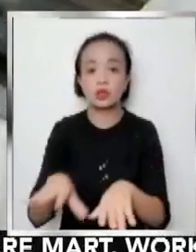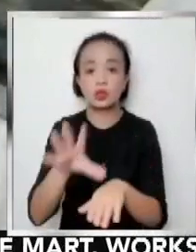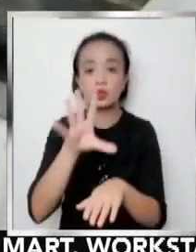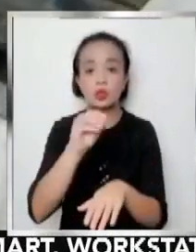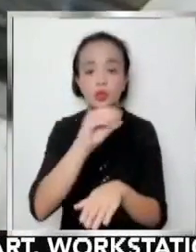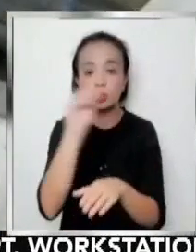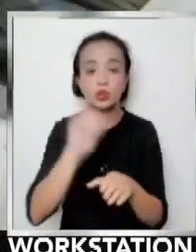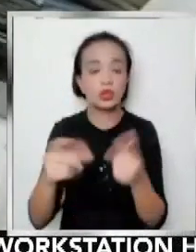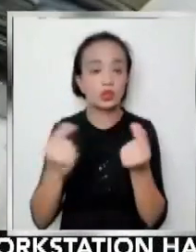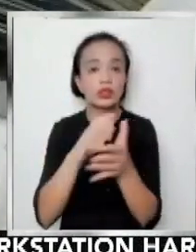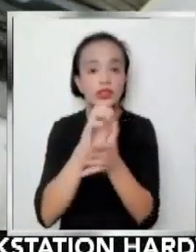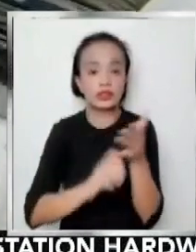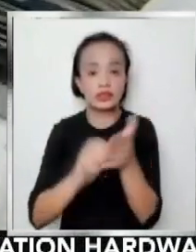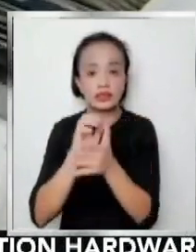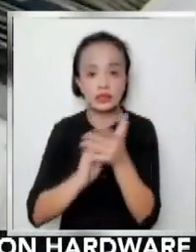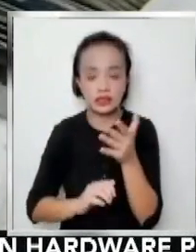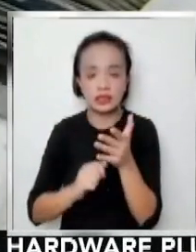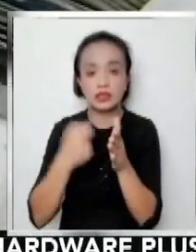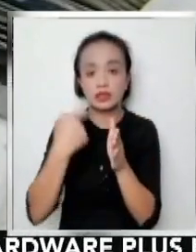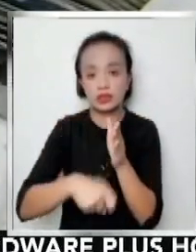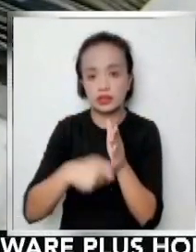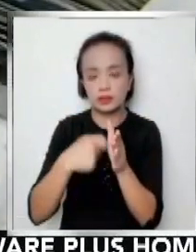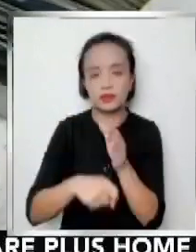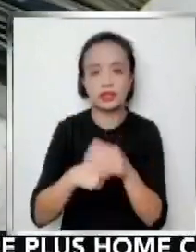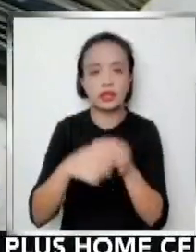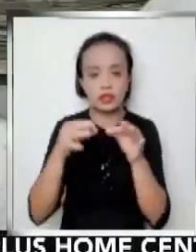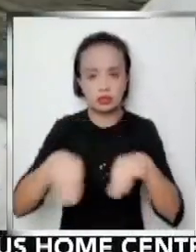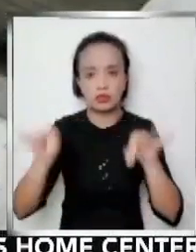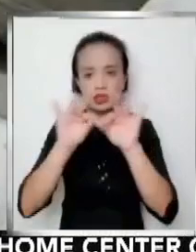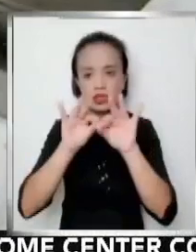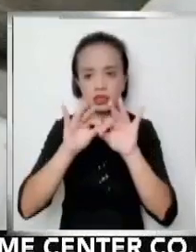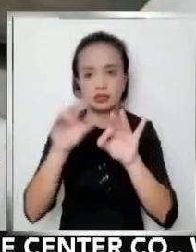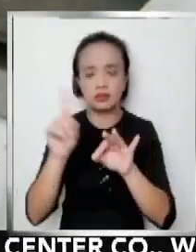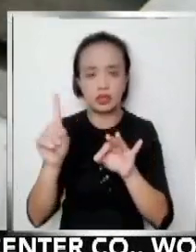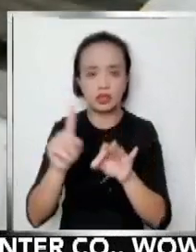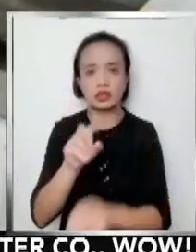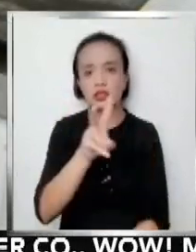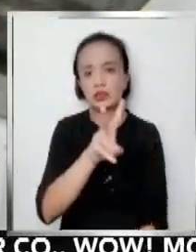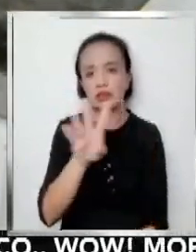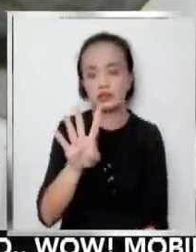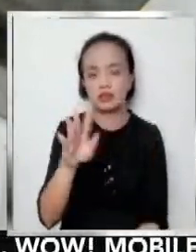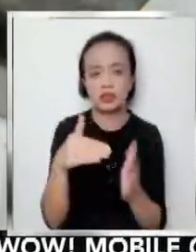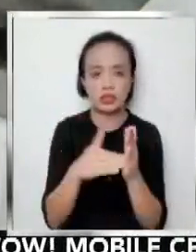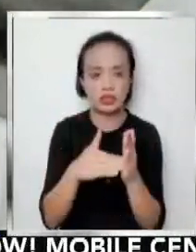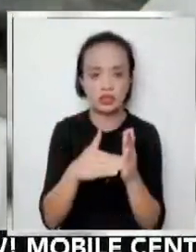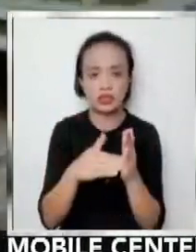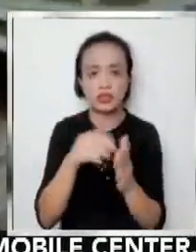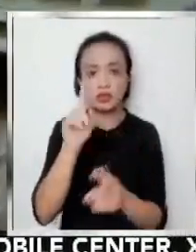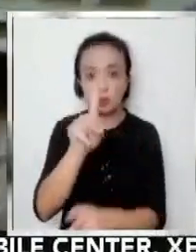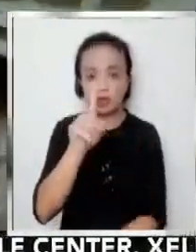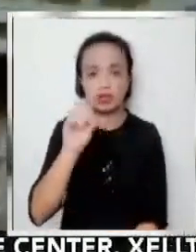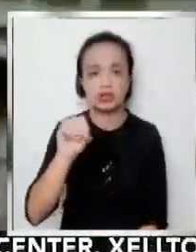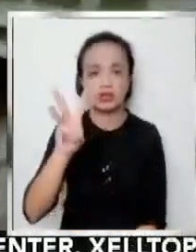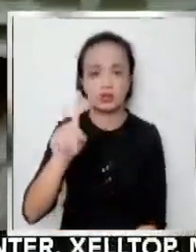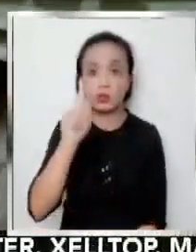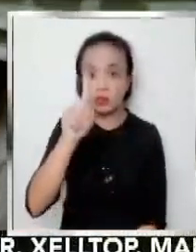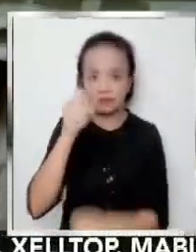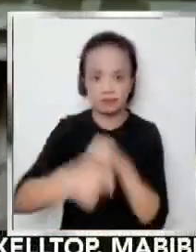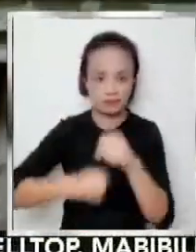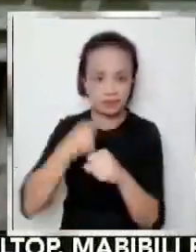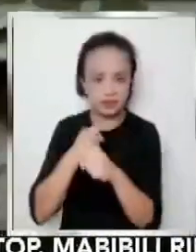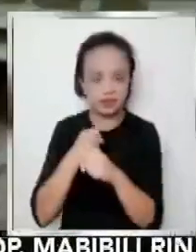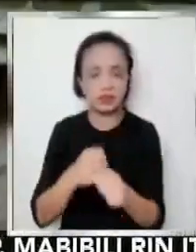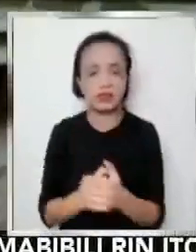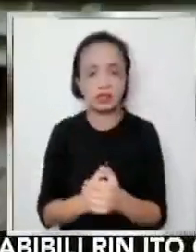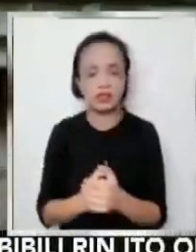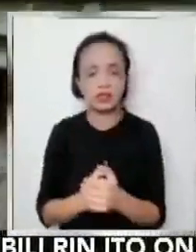lang sa bubuwisang income. Basta pasok sa maximum na 24,000 pesos kada OFW kada taon. Malaking bagay na rin kay Ada